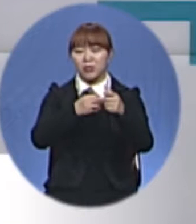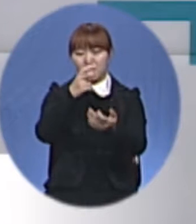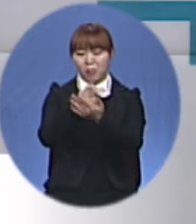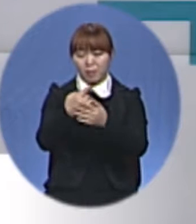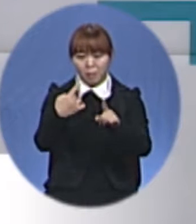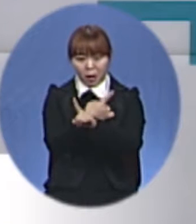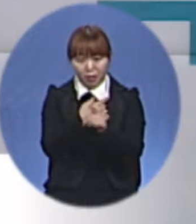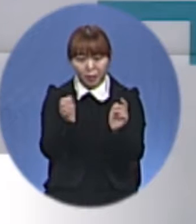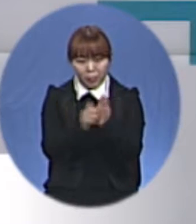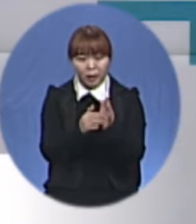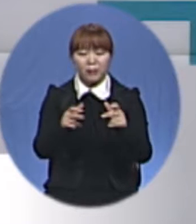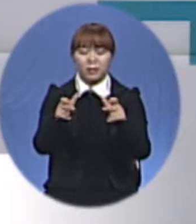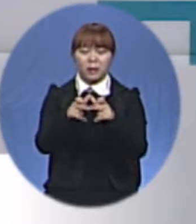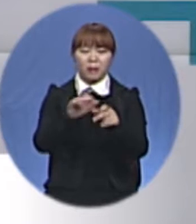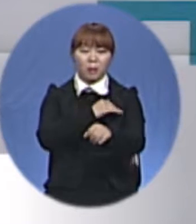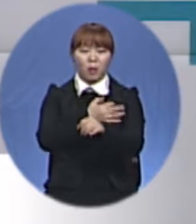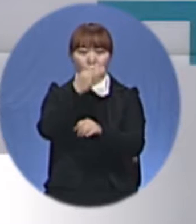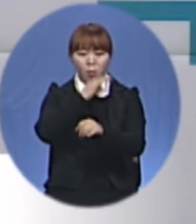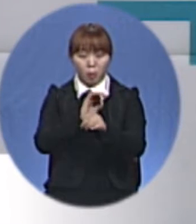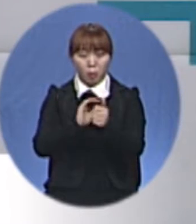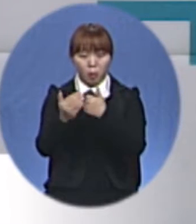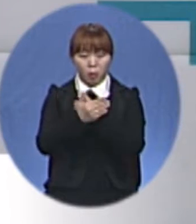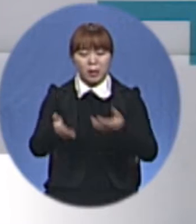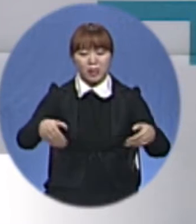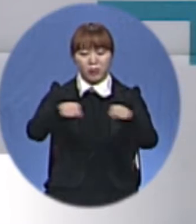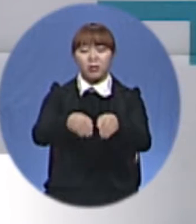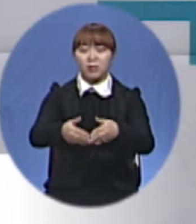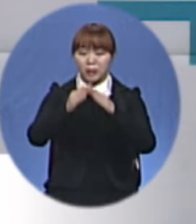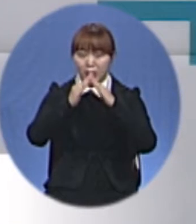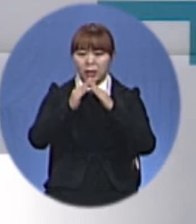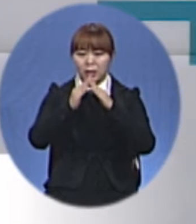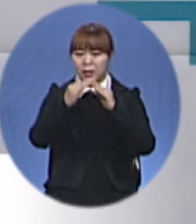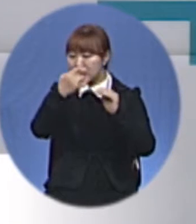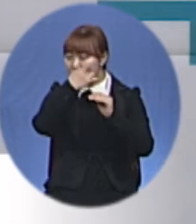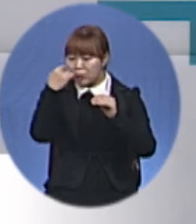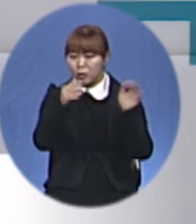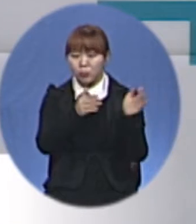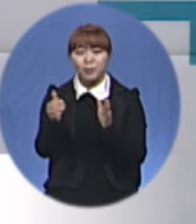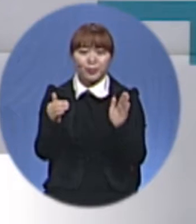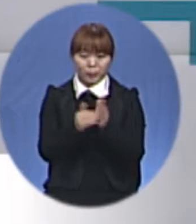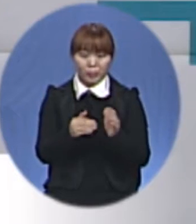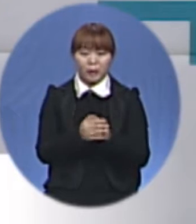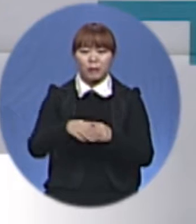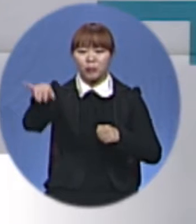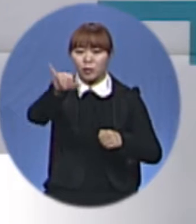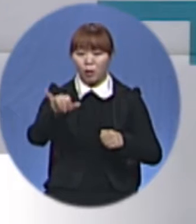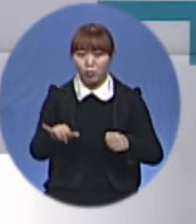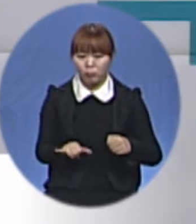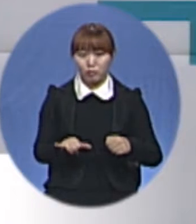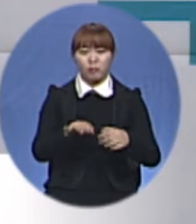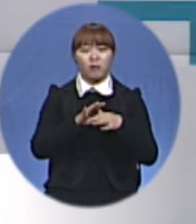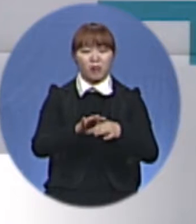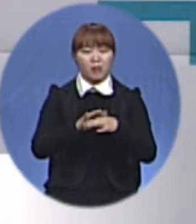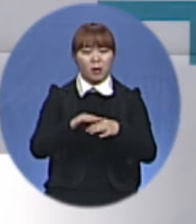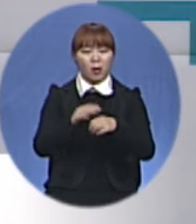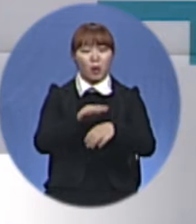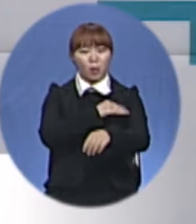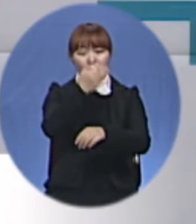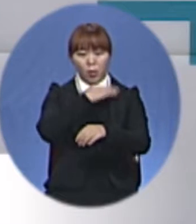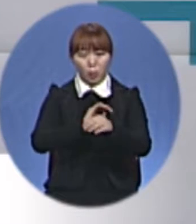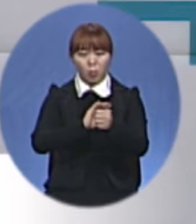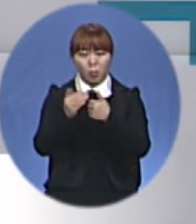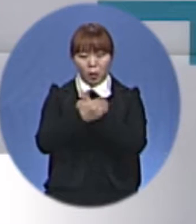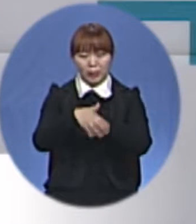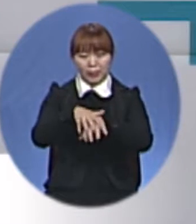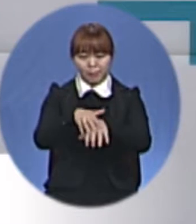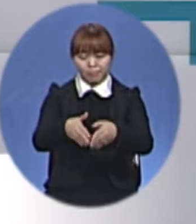개정하여 장애인 권익옹호기관 설치하는 근거를 마련하였습니다. 전국 단위의 권익옹호 시스템을 구축하고